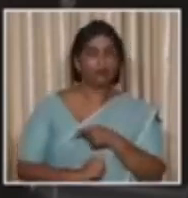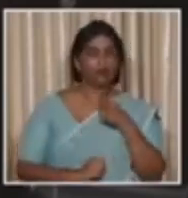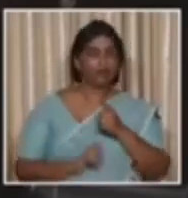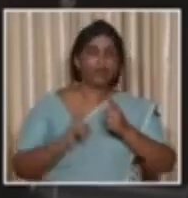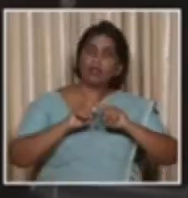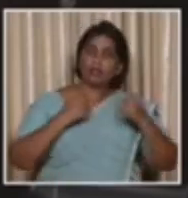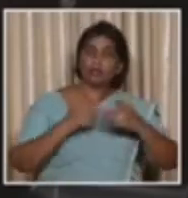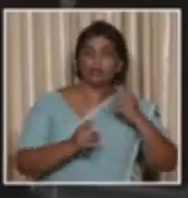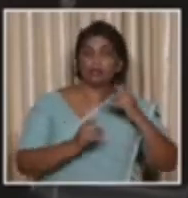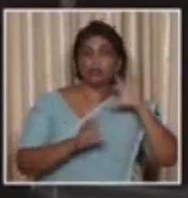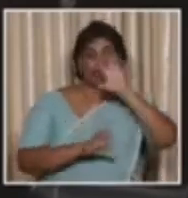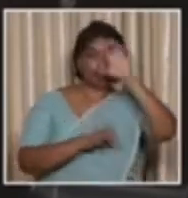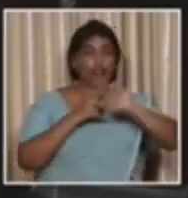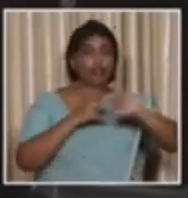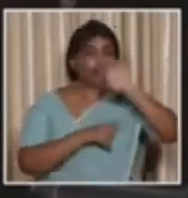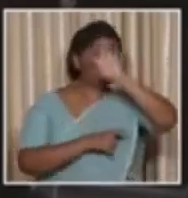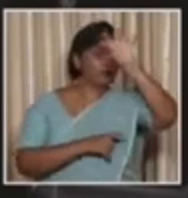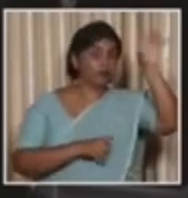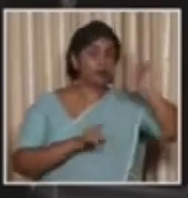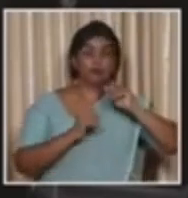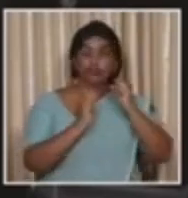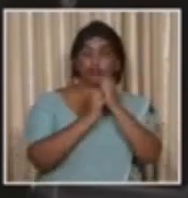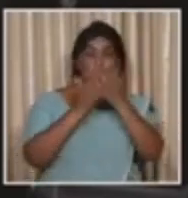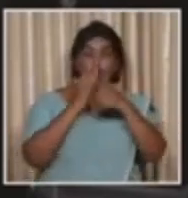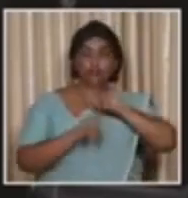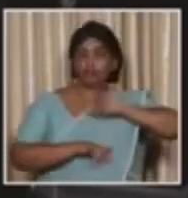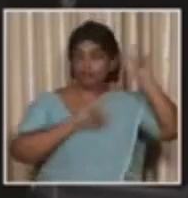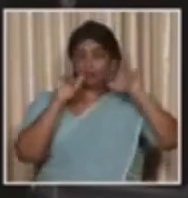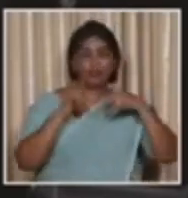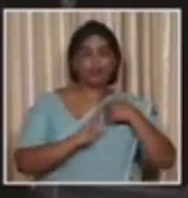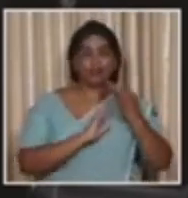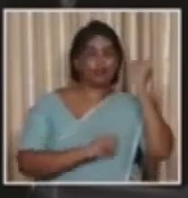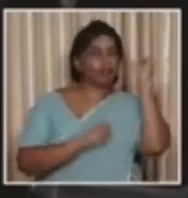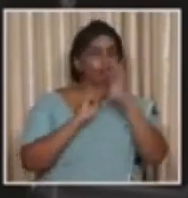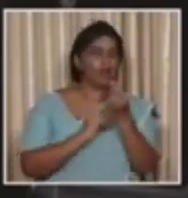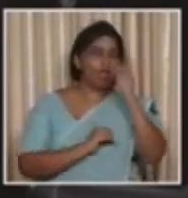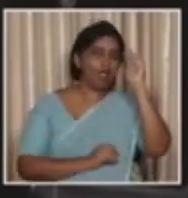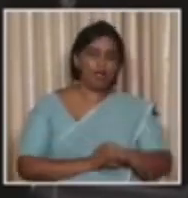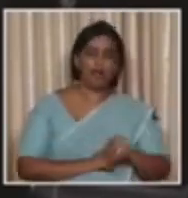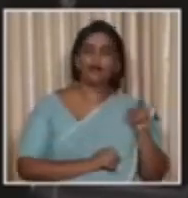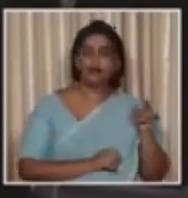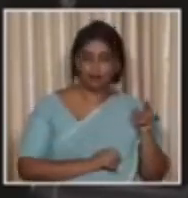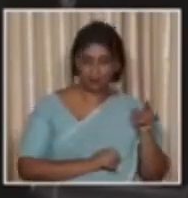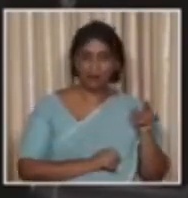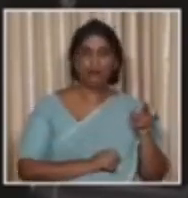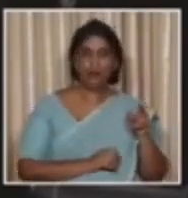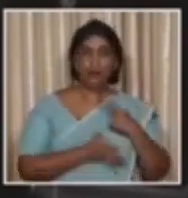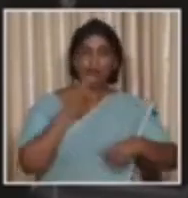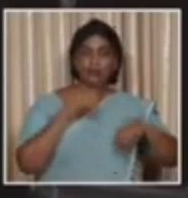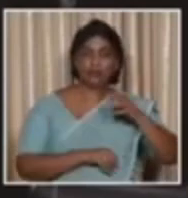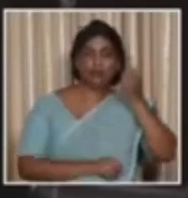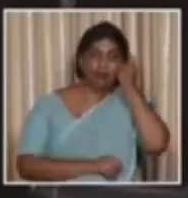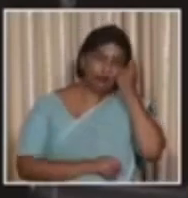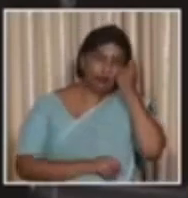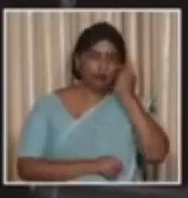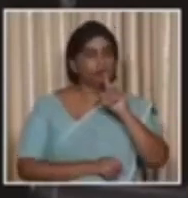අනිත් ලොකු ලොකු රටවල් වලට, ලොකු ලොකු රස්සාවල් වලට යන අය අපේ රටට සල්ලි එවන්නේ බොහොම අඩුවෙන්. එයා එක එක දේශපාලන